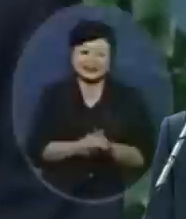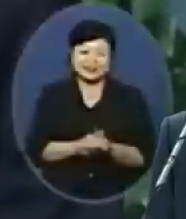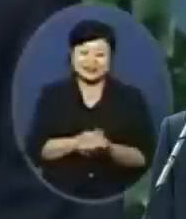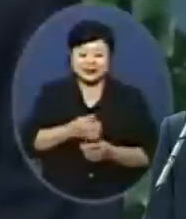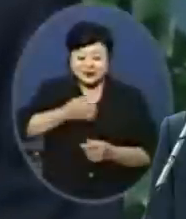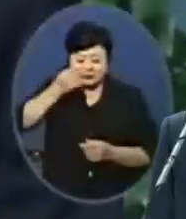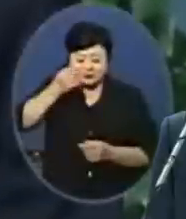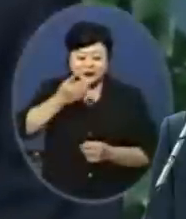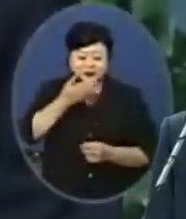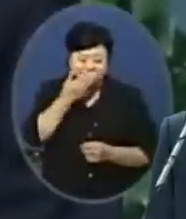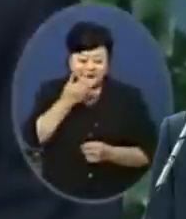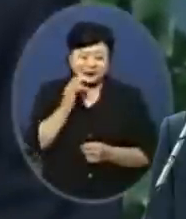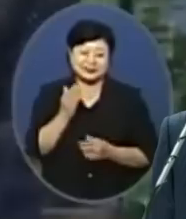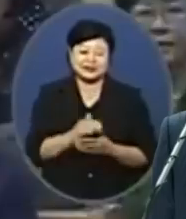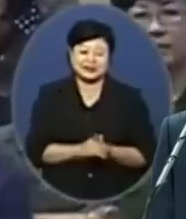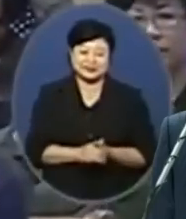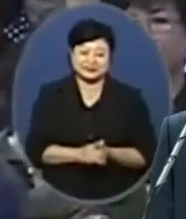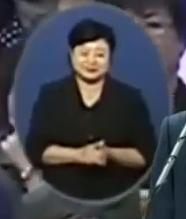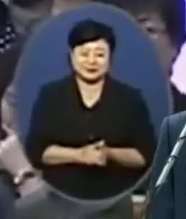꿈을 꿀 수 있습니다.